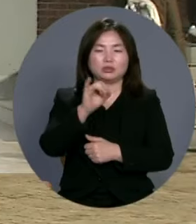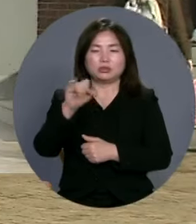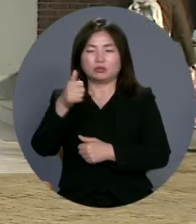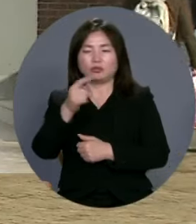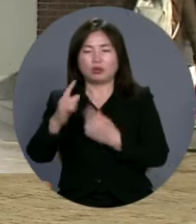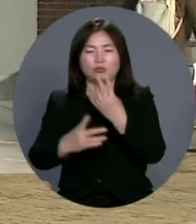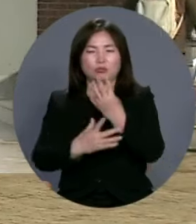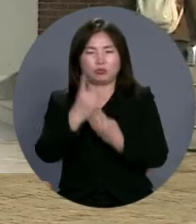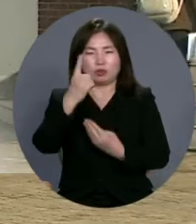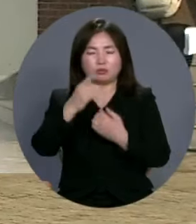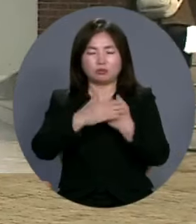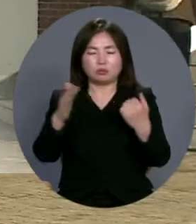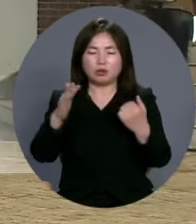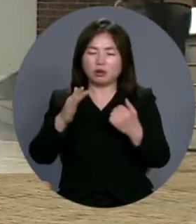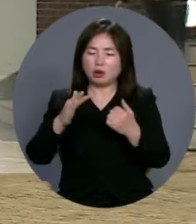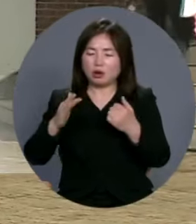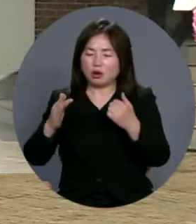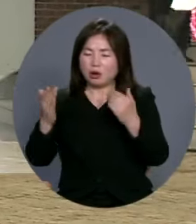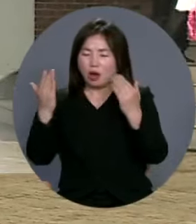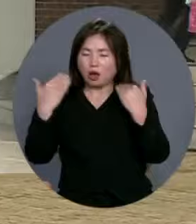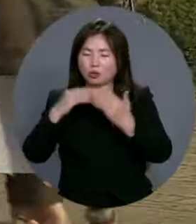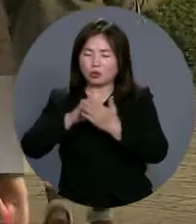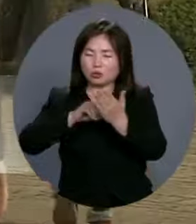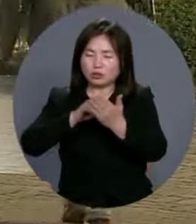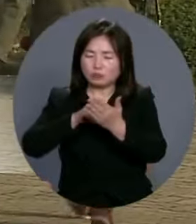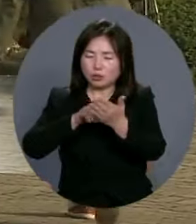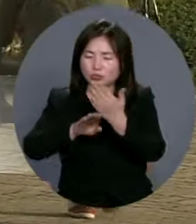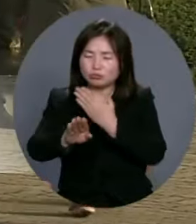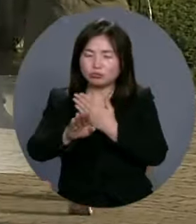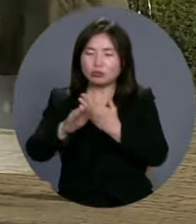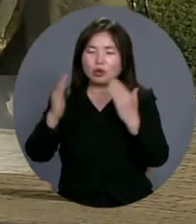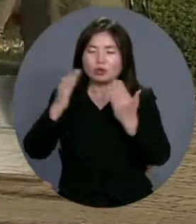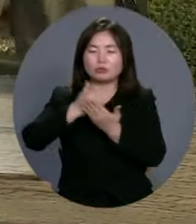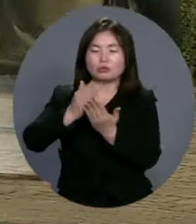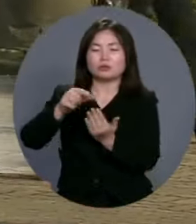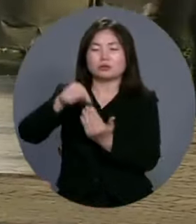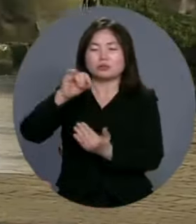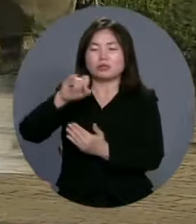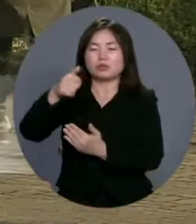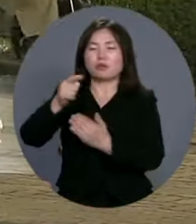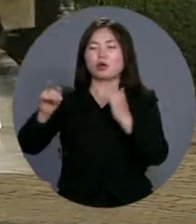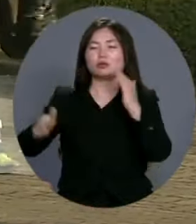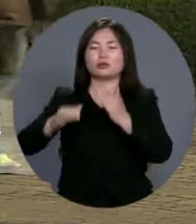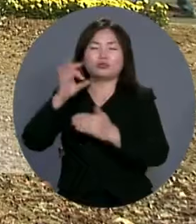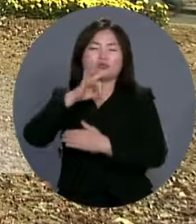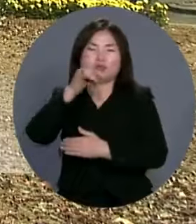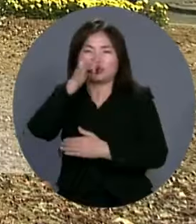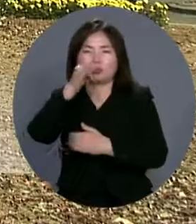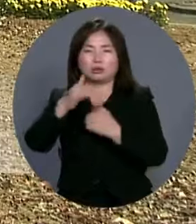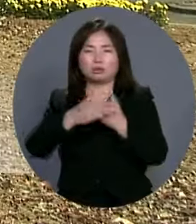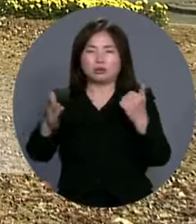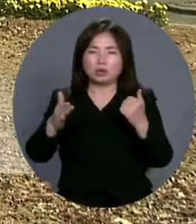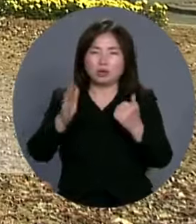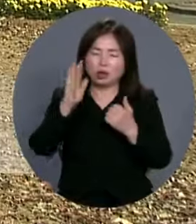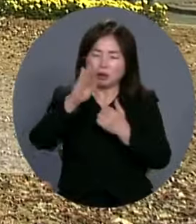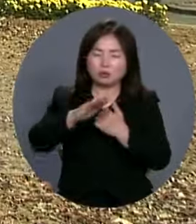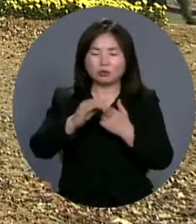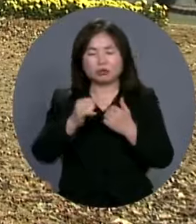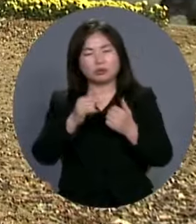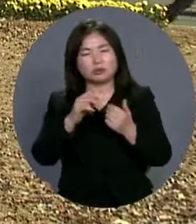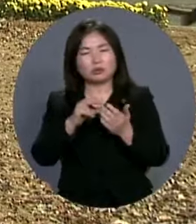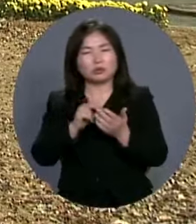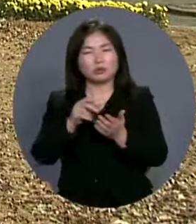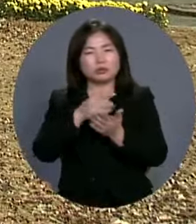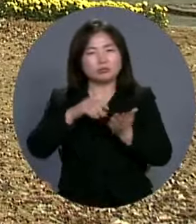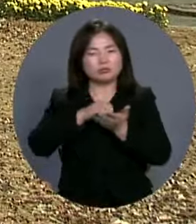체제에서 무전공 선발 확대가 이과생에게 유리할 것이란 분석이 나오는 등 입시 판도에 영향을 줄 수 있는 변수로